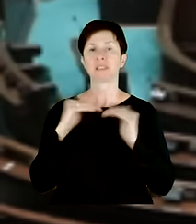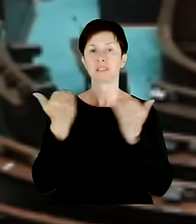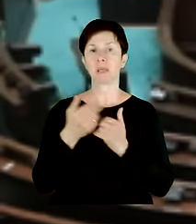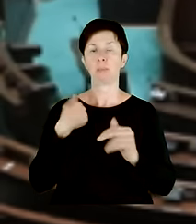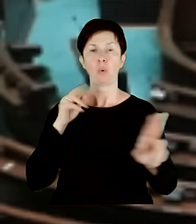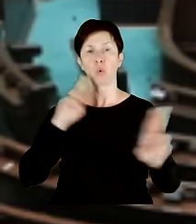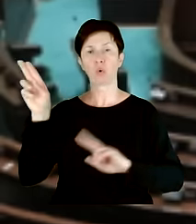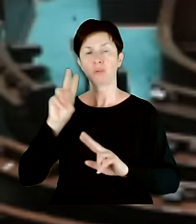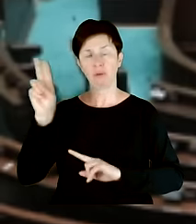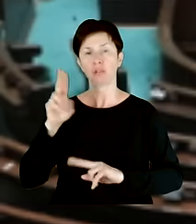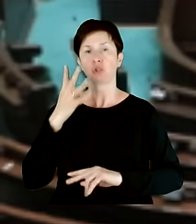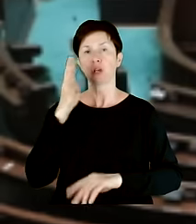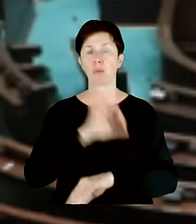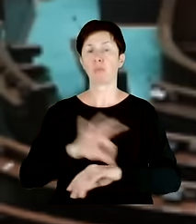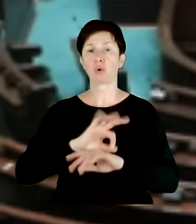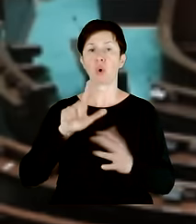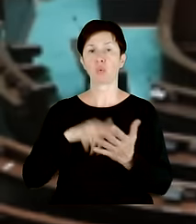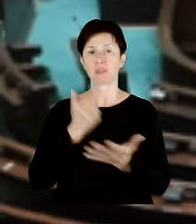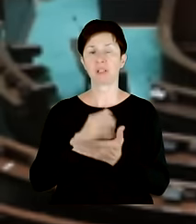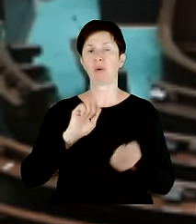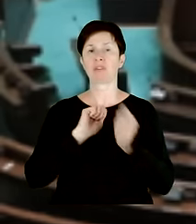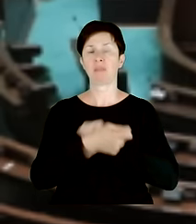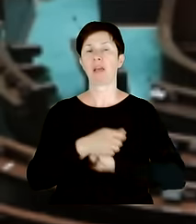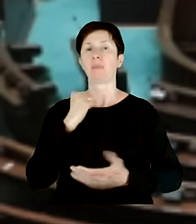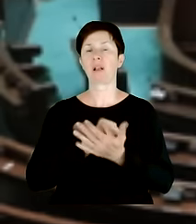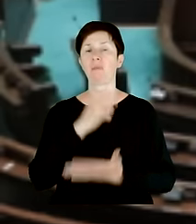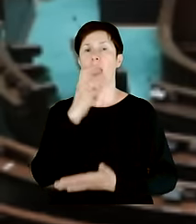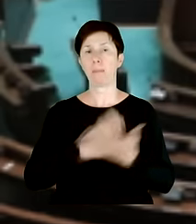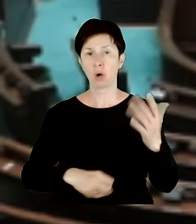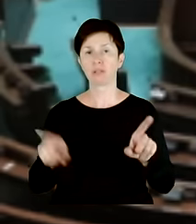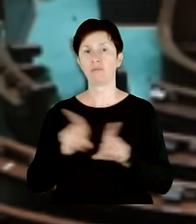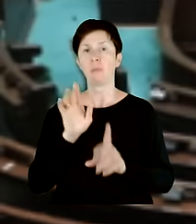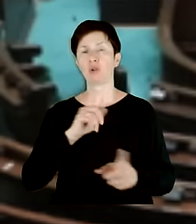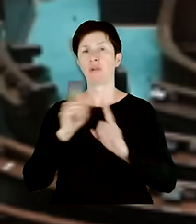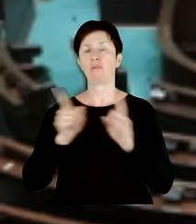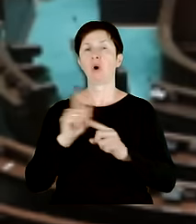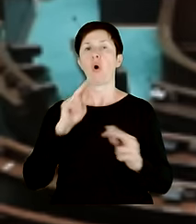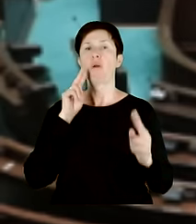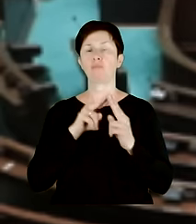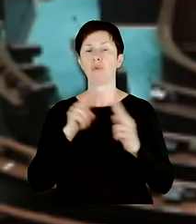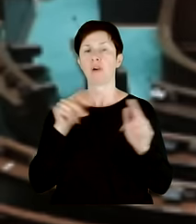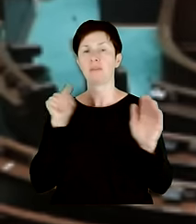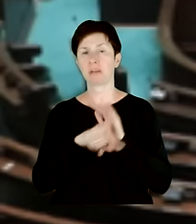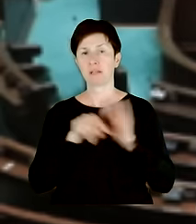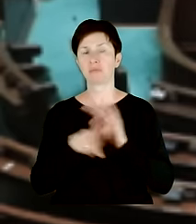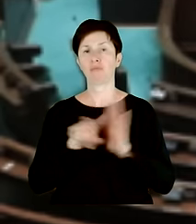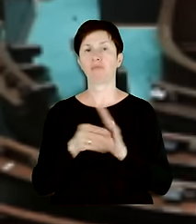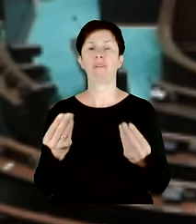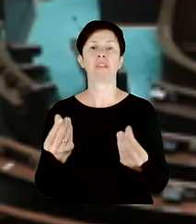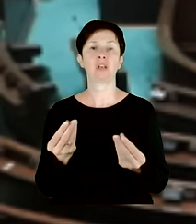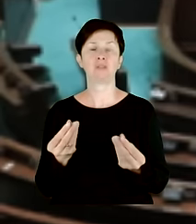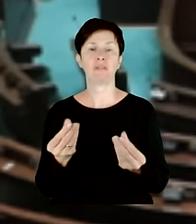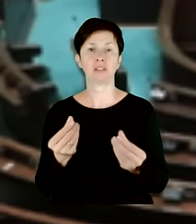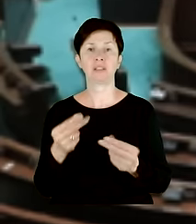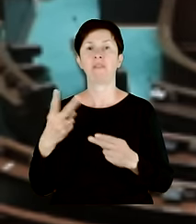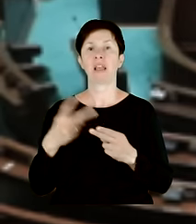ustaw, które mają liberalizować prawo aborcyjne. Będziemy też rozmawiać o pakcie migracyjnym oraz o finansowaniu telewizji